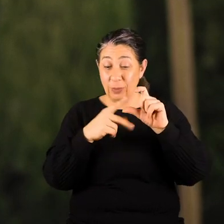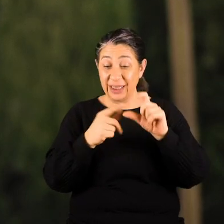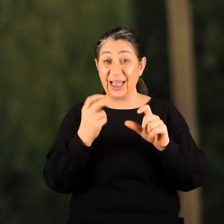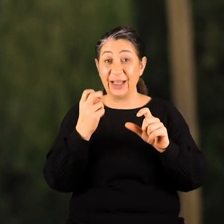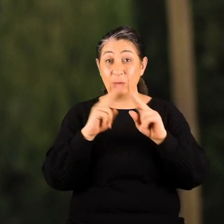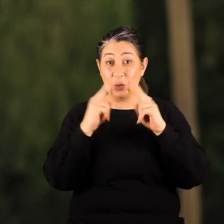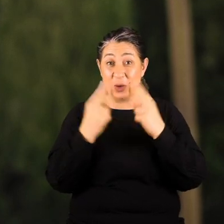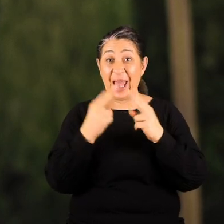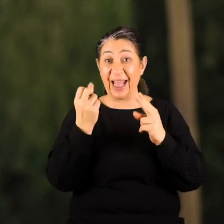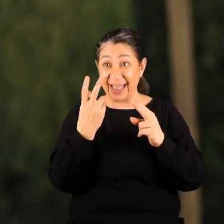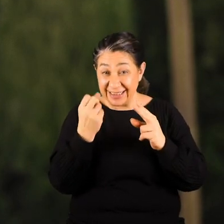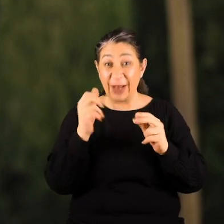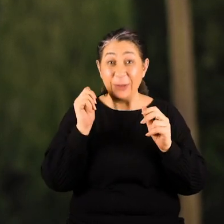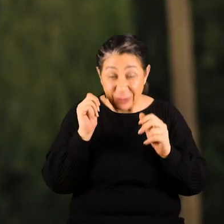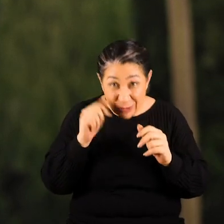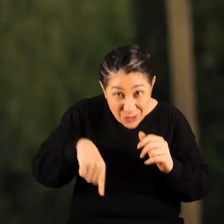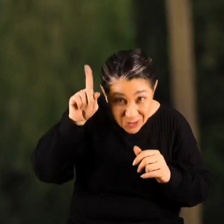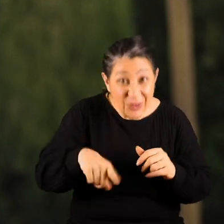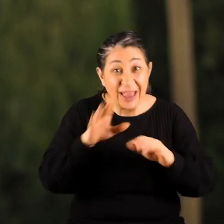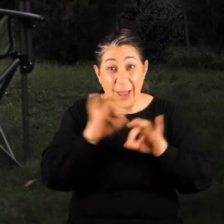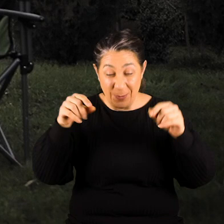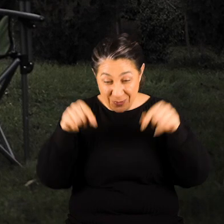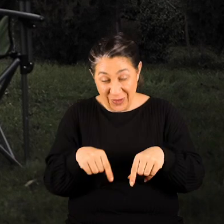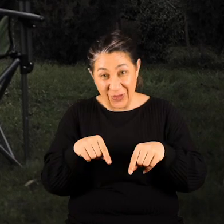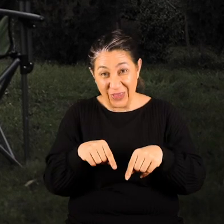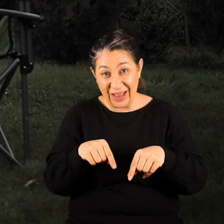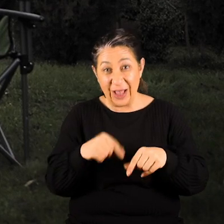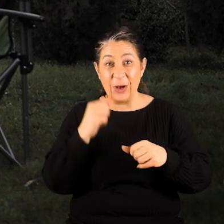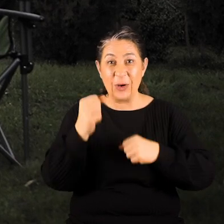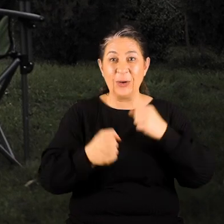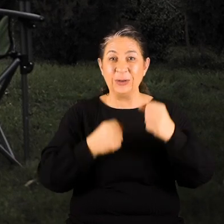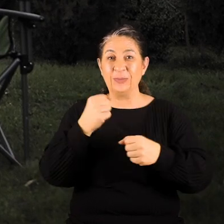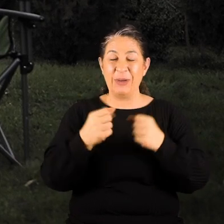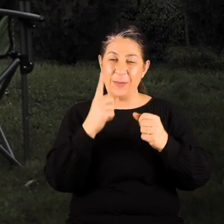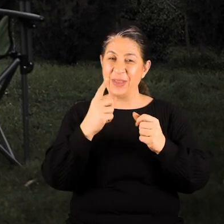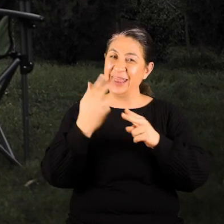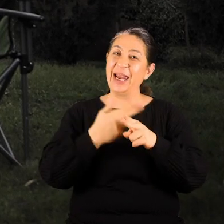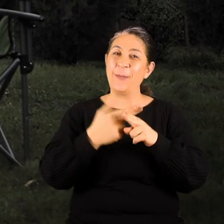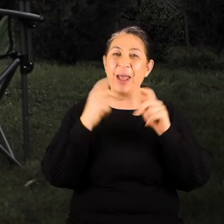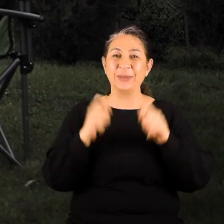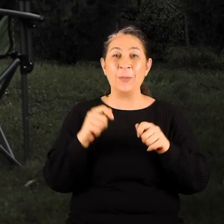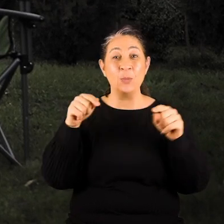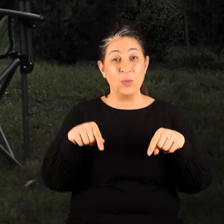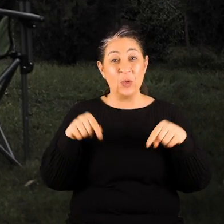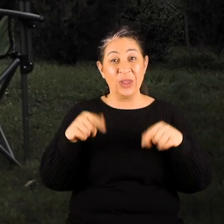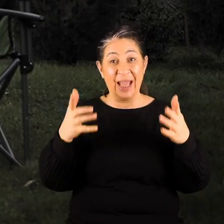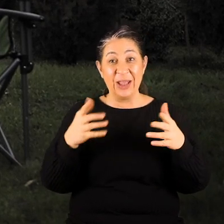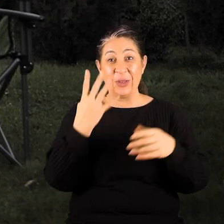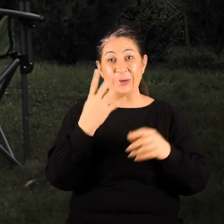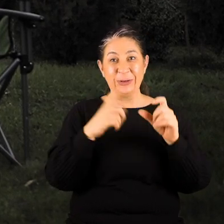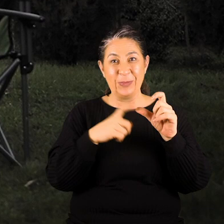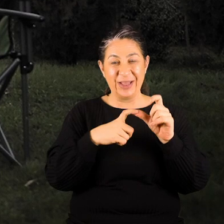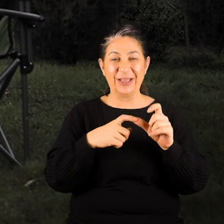kanser, dünya kanser gününde tam bugün koşmayı bu parkta yani. Deneyeceğim. Evet bugün Şubat, arkadaşlar 4